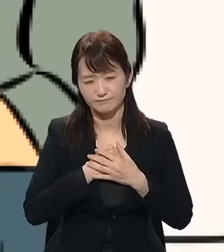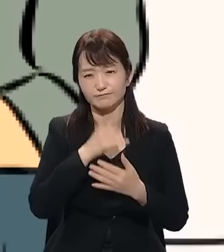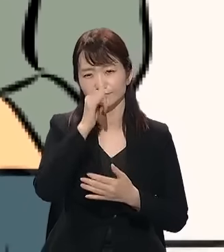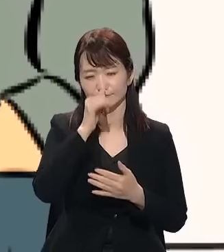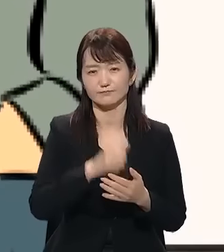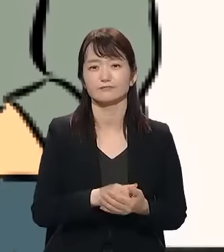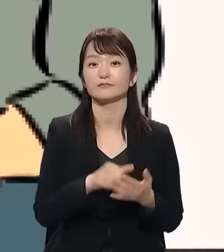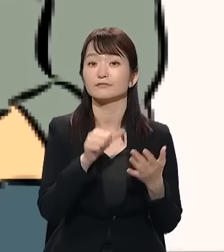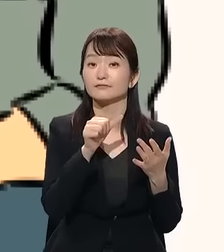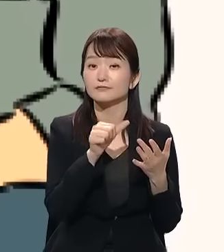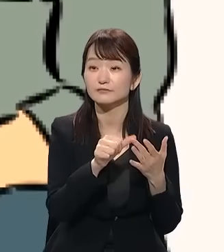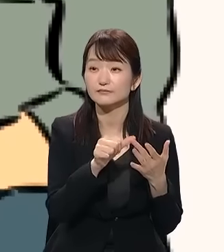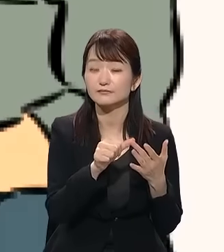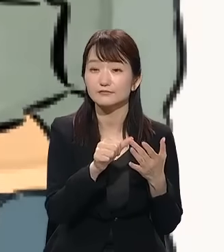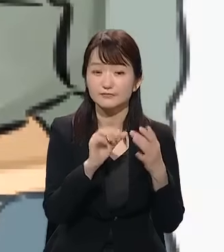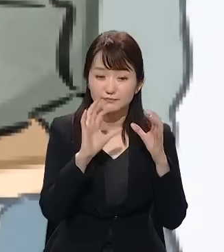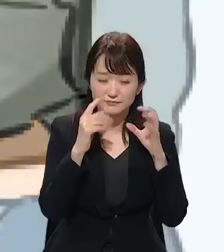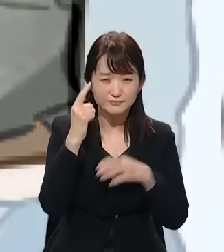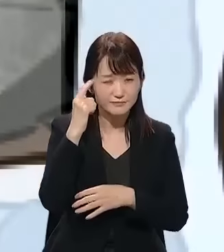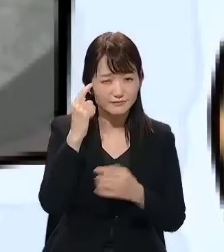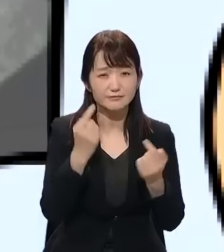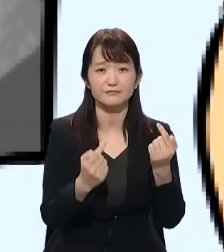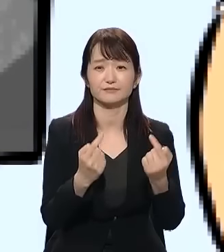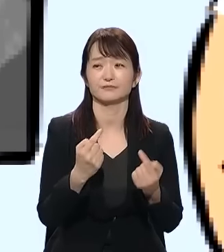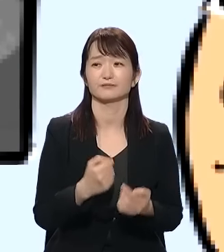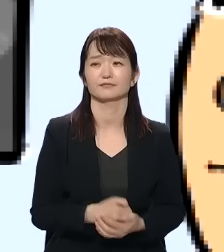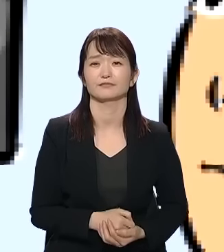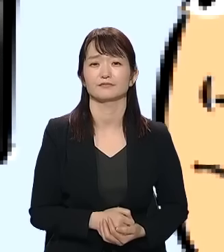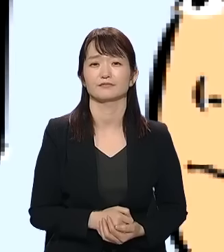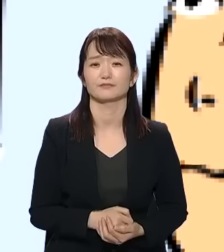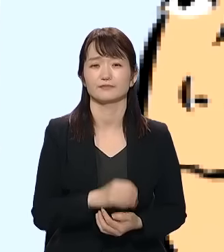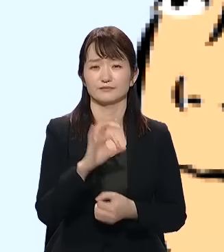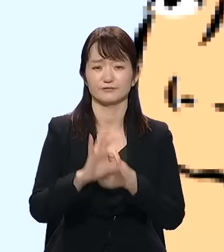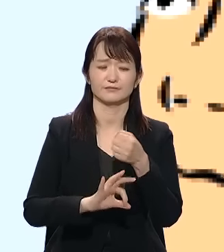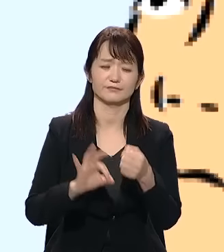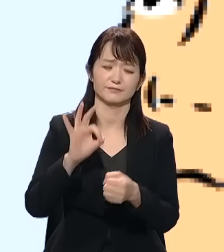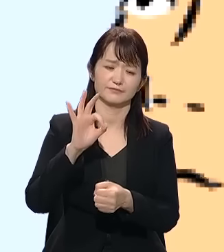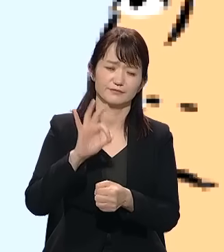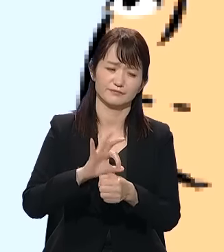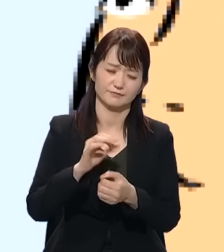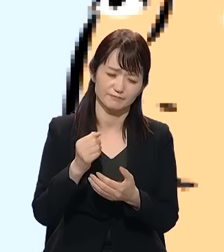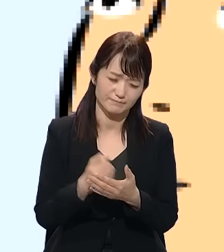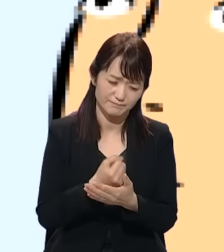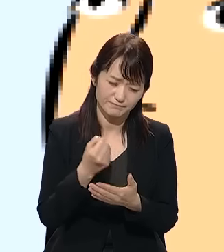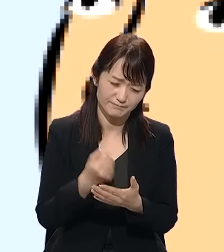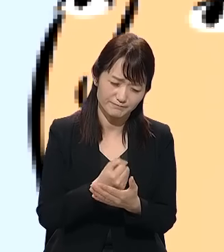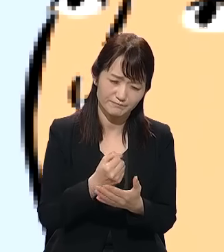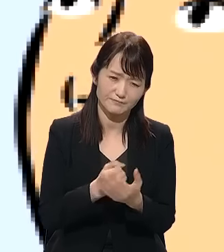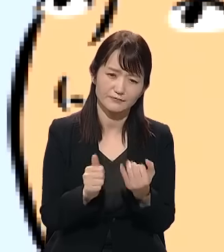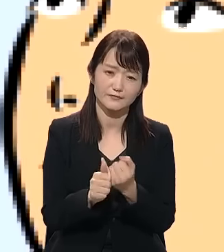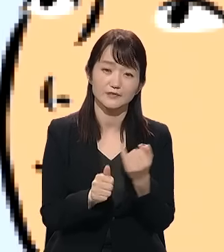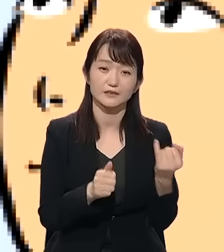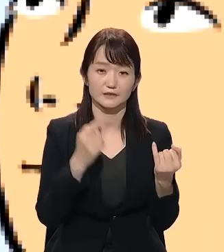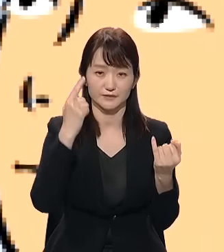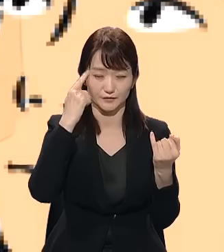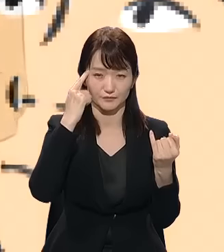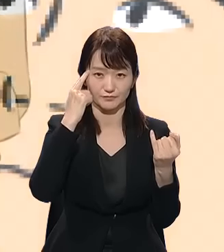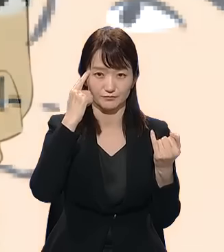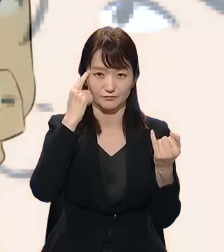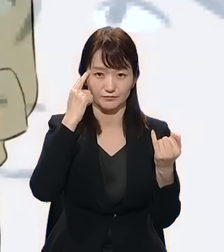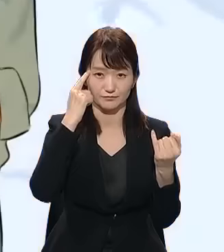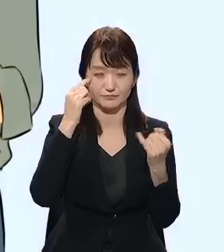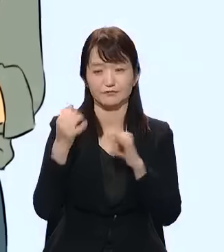셋째 아이를 아이를 생각해서라기보다 그렇게 10년 동안을 애태우고 있는 그 아내를 생각하시면